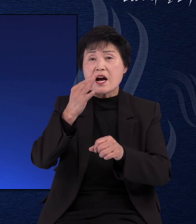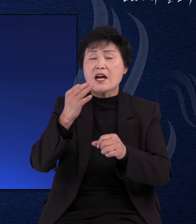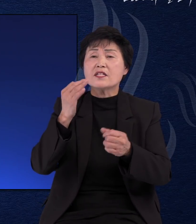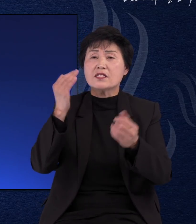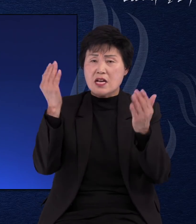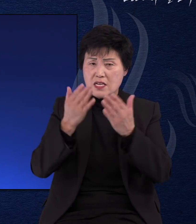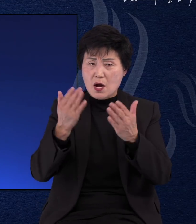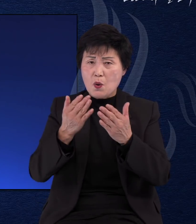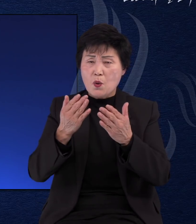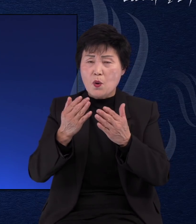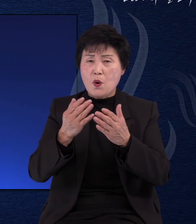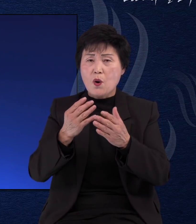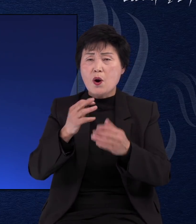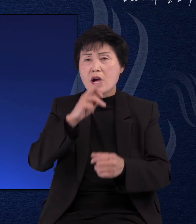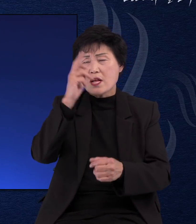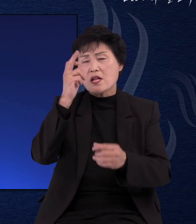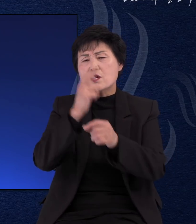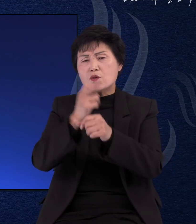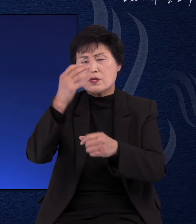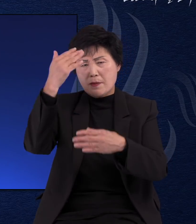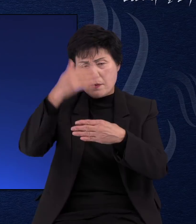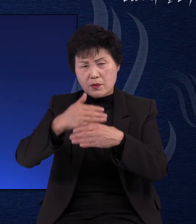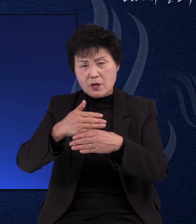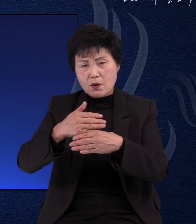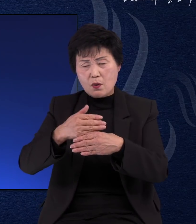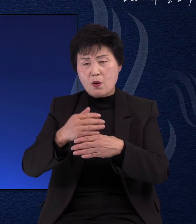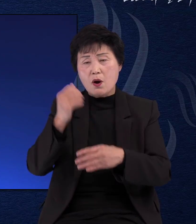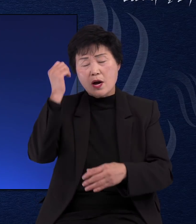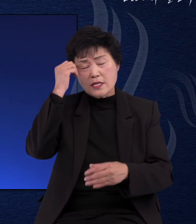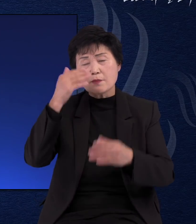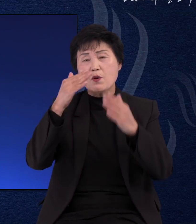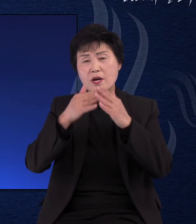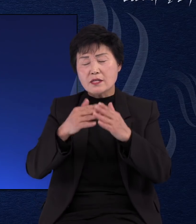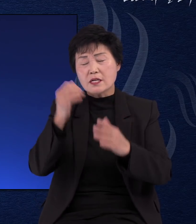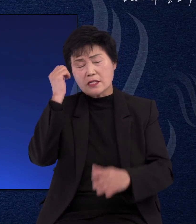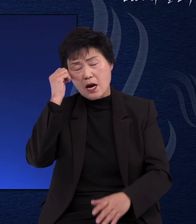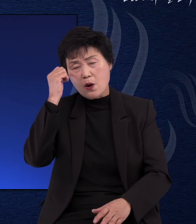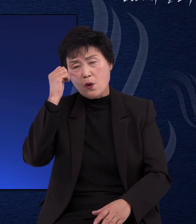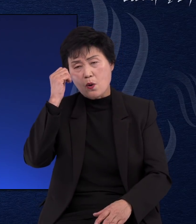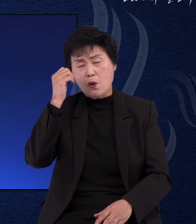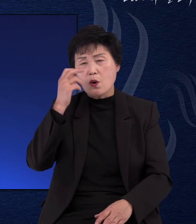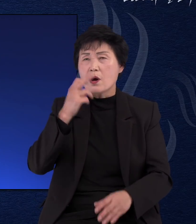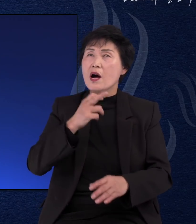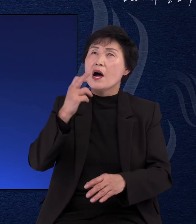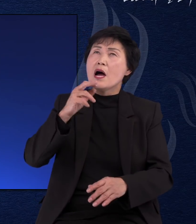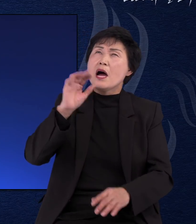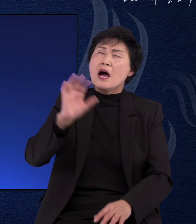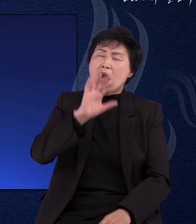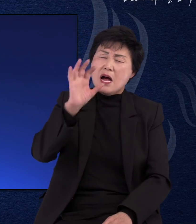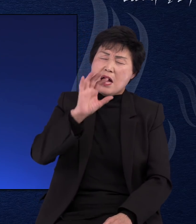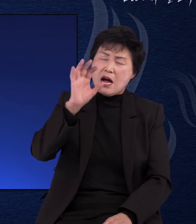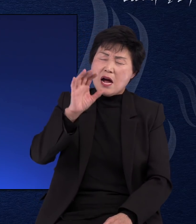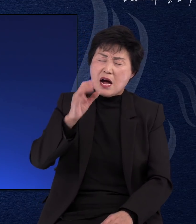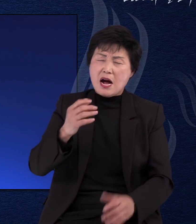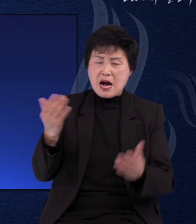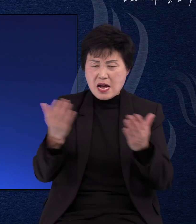팔고, 낮 12시 반에 문을 닫고 집으로 가서 잠자고 밤 12시에 출근하는 그 고단한 삶을 사는데,